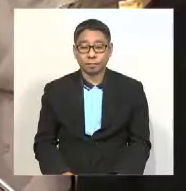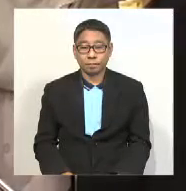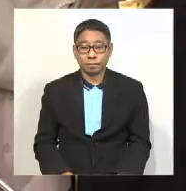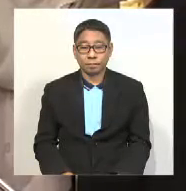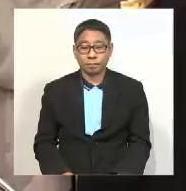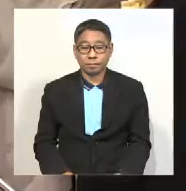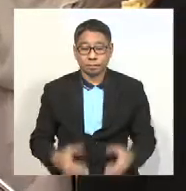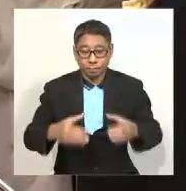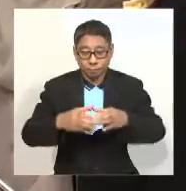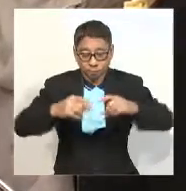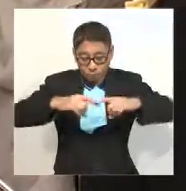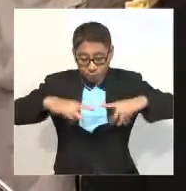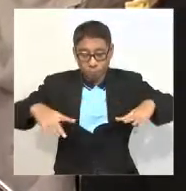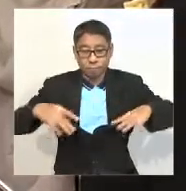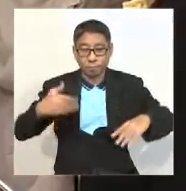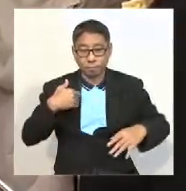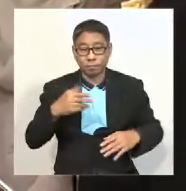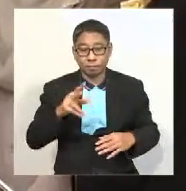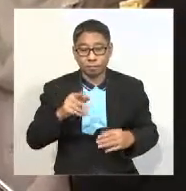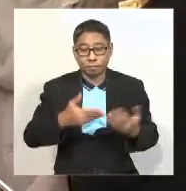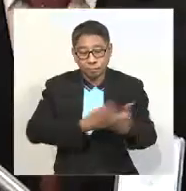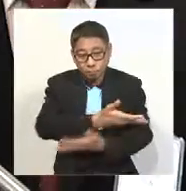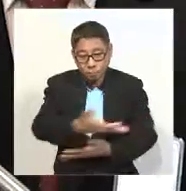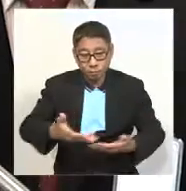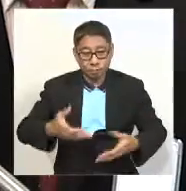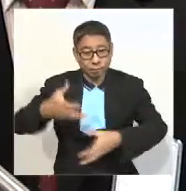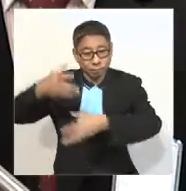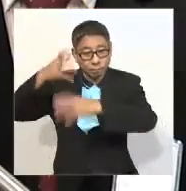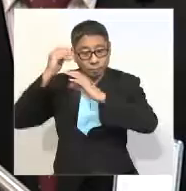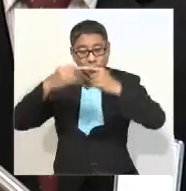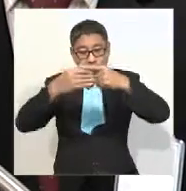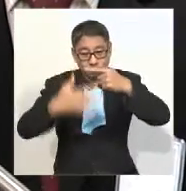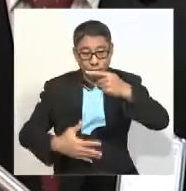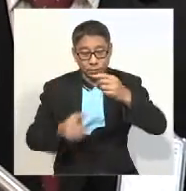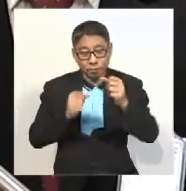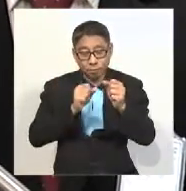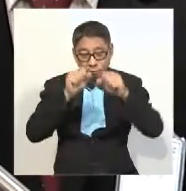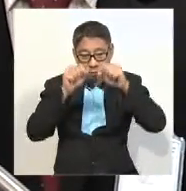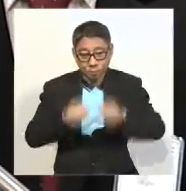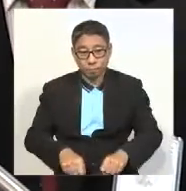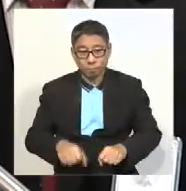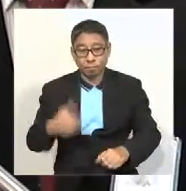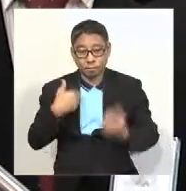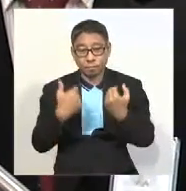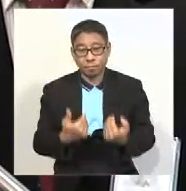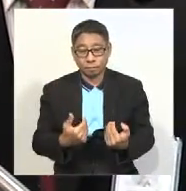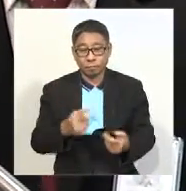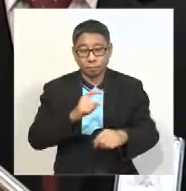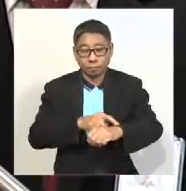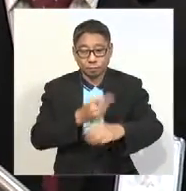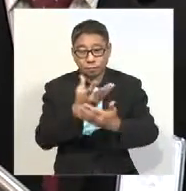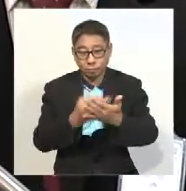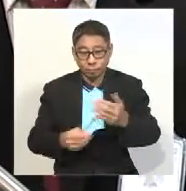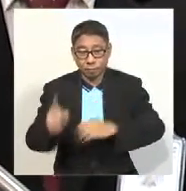ทางด้านของพรรคฝ่ายค้านนะคะก็มีการนัดหารือเพื่อที่จะทบทวนรายละเอียดการอภิปรายหลังจากมีเวลาเหลือเ